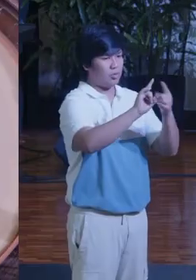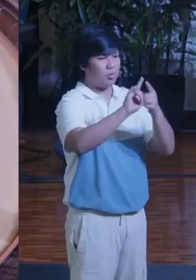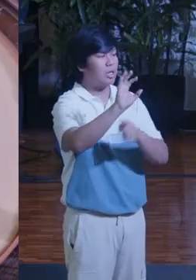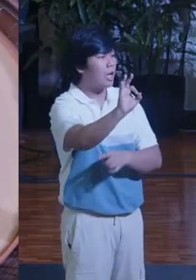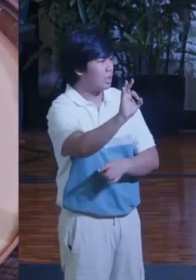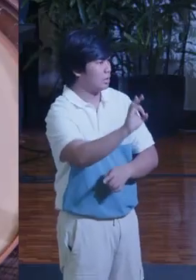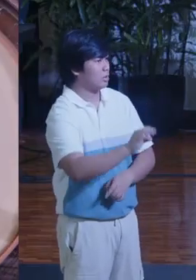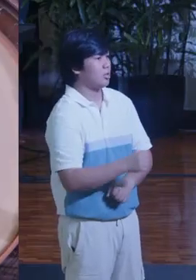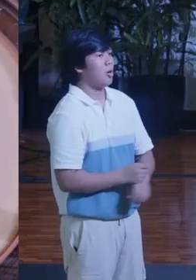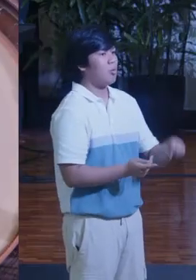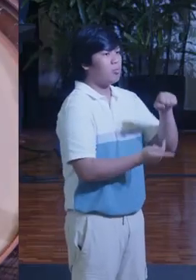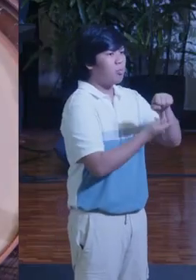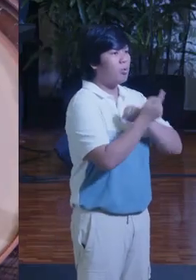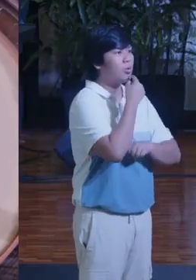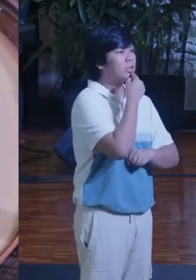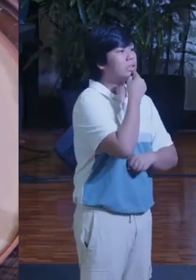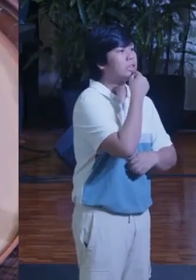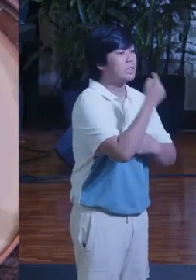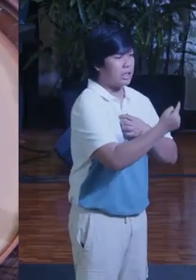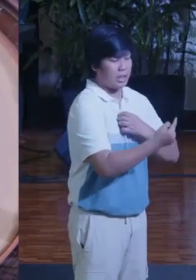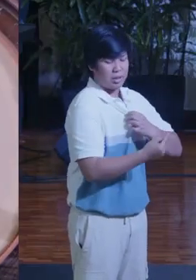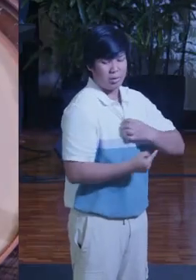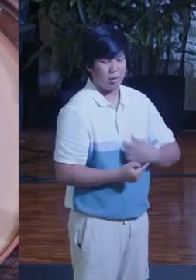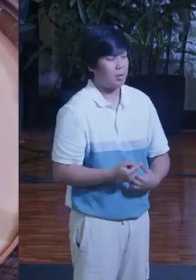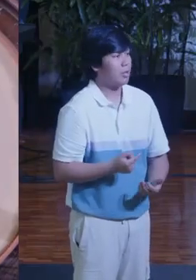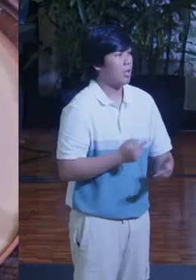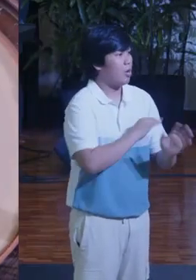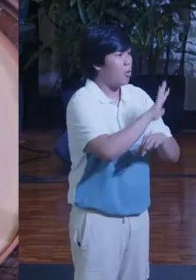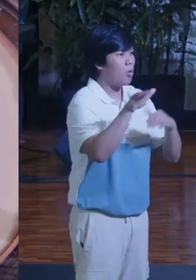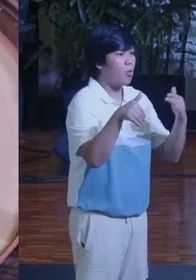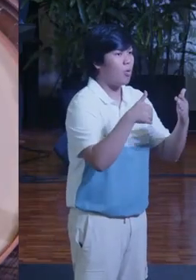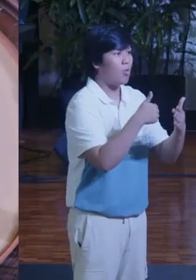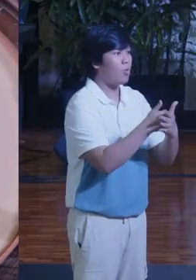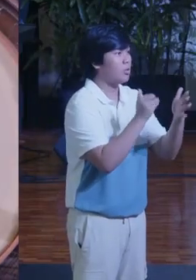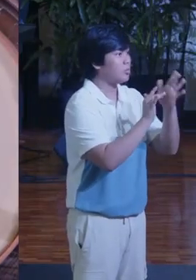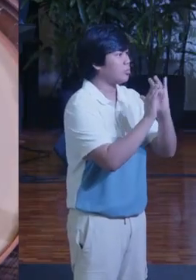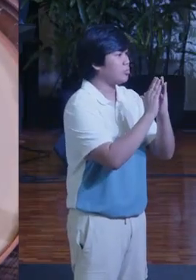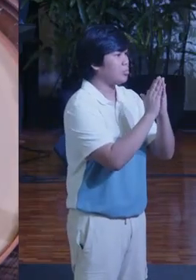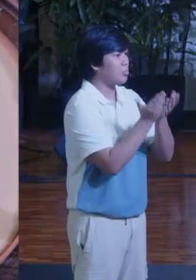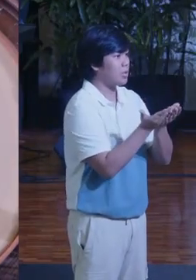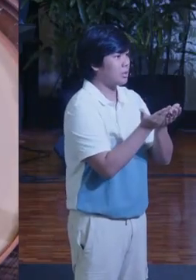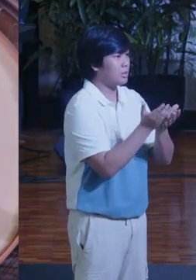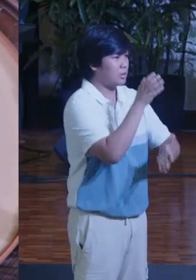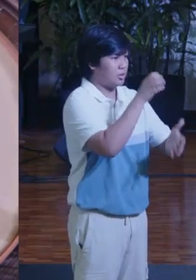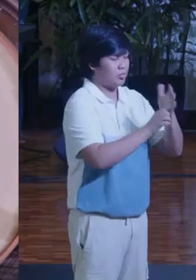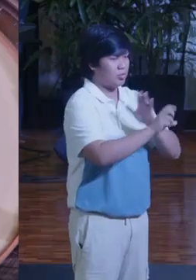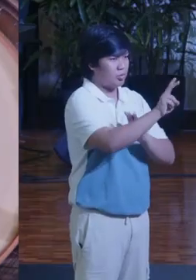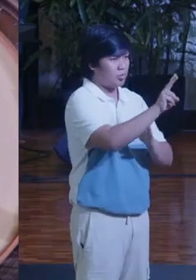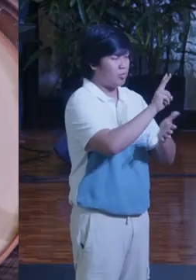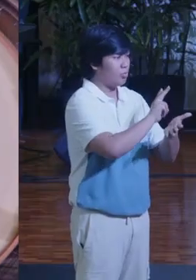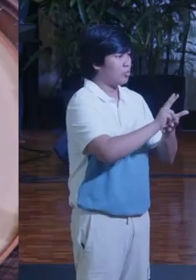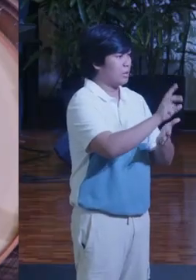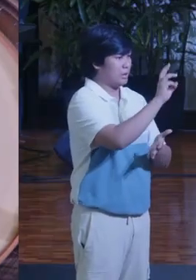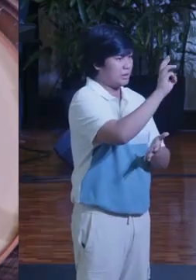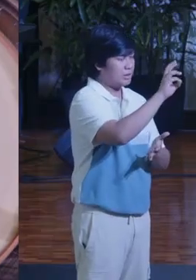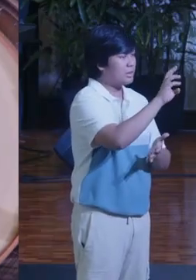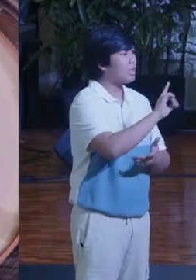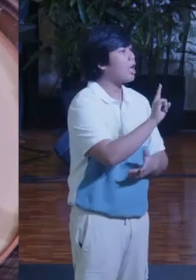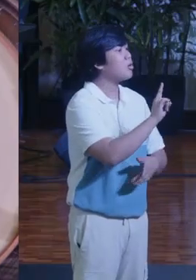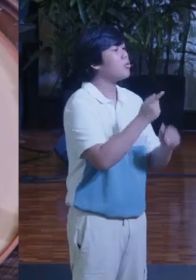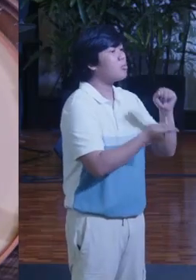9. Dahil ang summary statement siguro ng buong aklat ay nasa chapter 2 verse